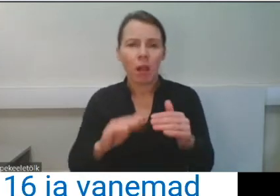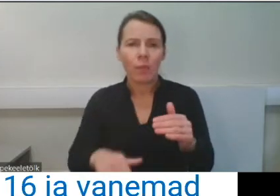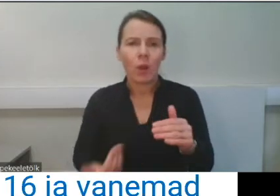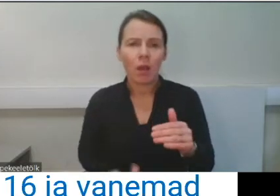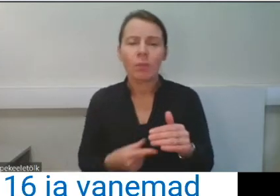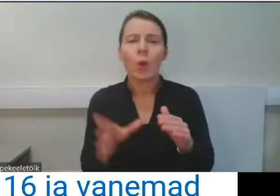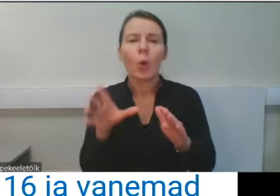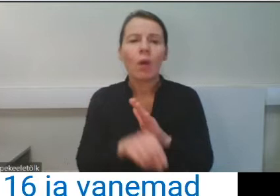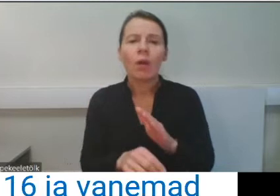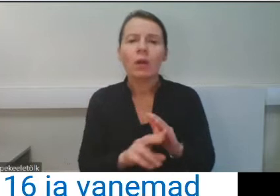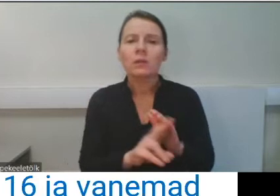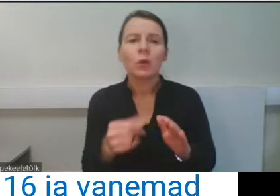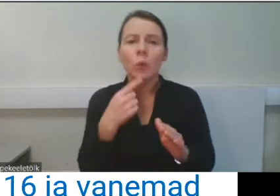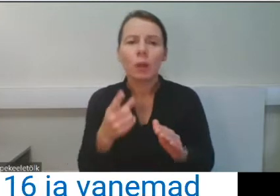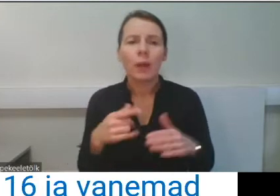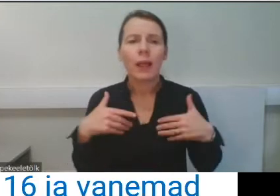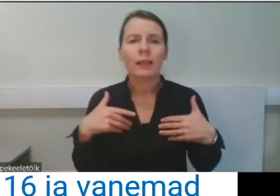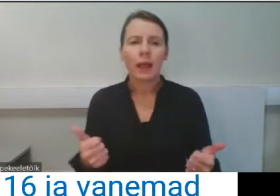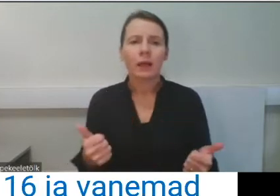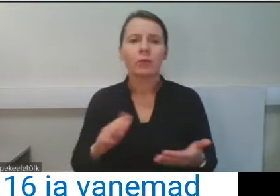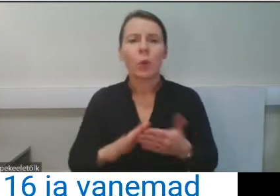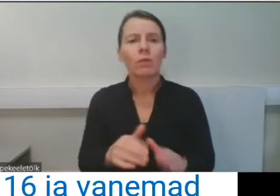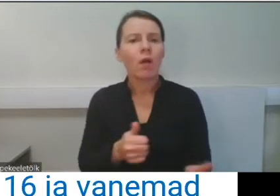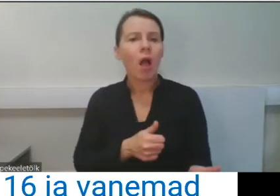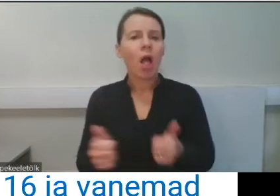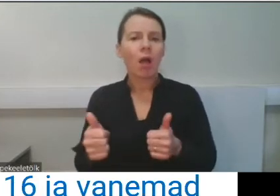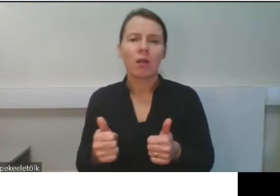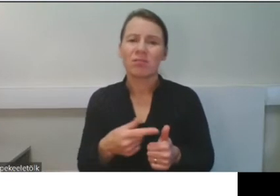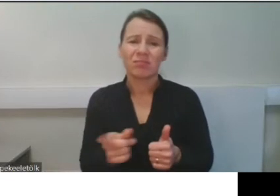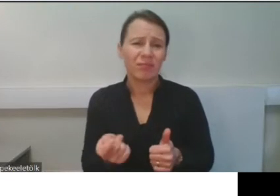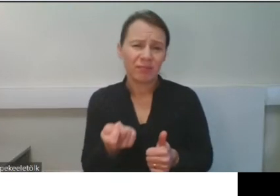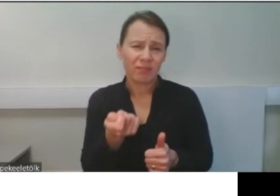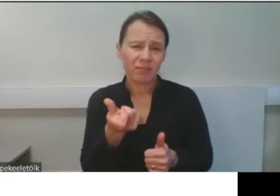igapäevategevustega toimetulekus . aga võib siit edasi panna .